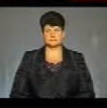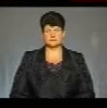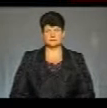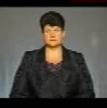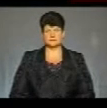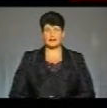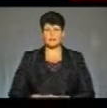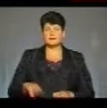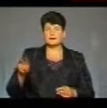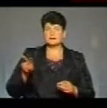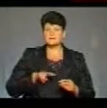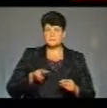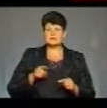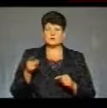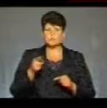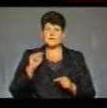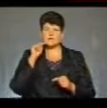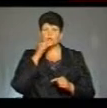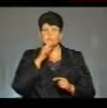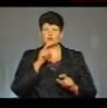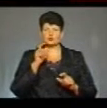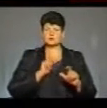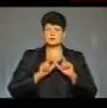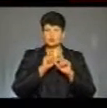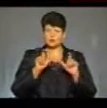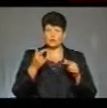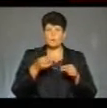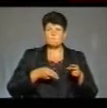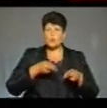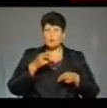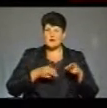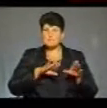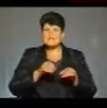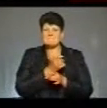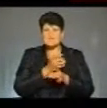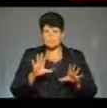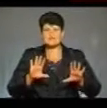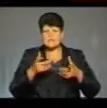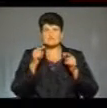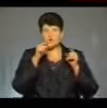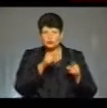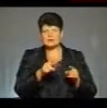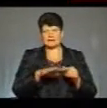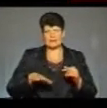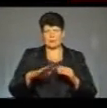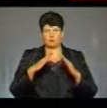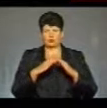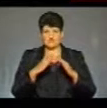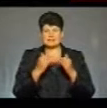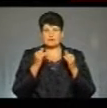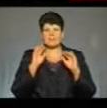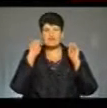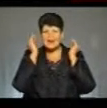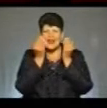Ректора Тернопільського економічного вишу та його дружину прооперували після вибуху, який стався у них на подвір'ї. Зараз вони в реанімації